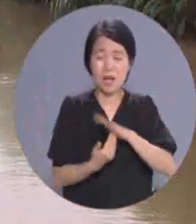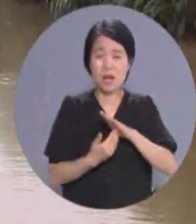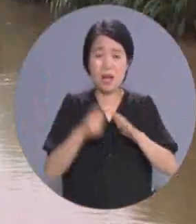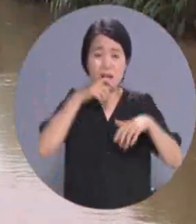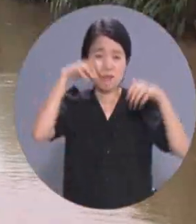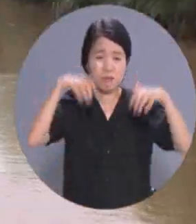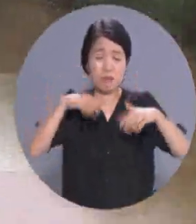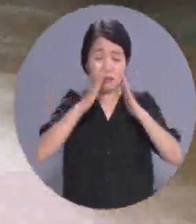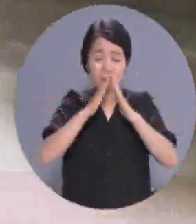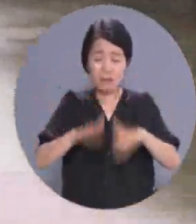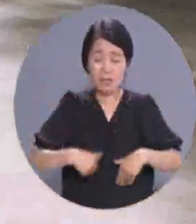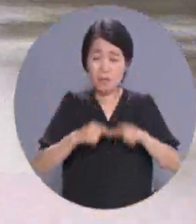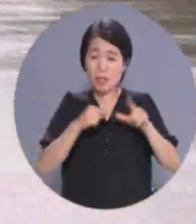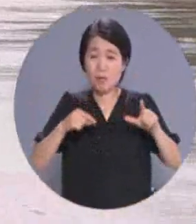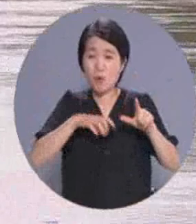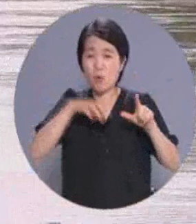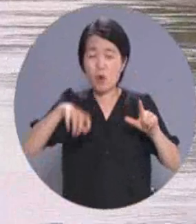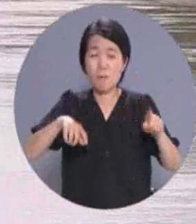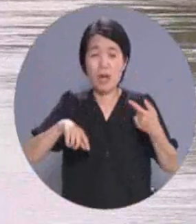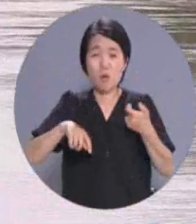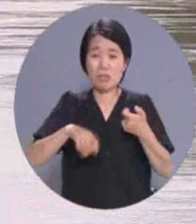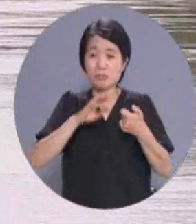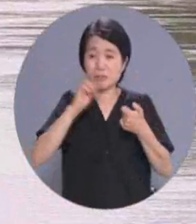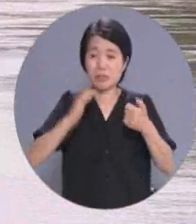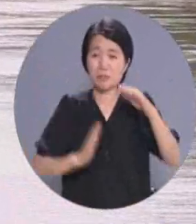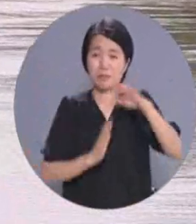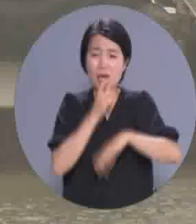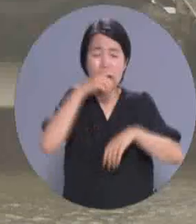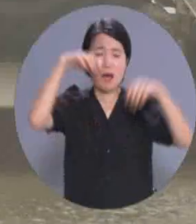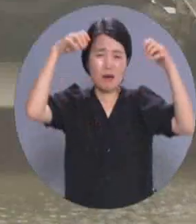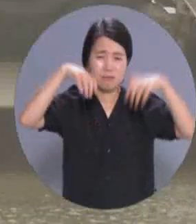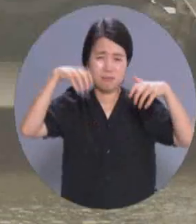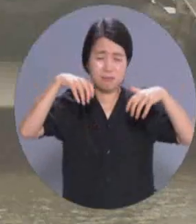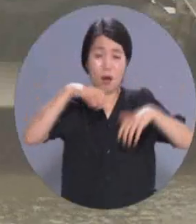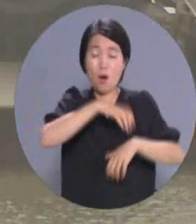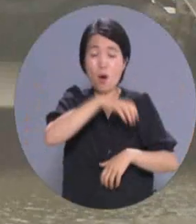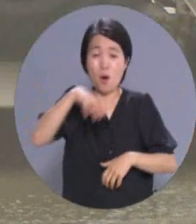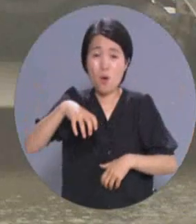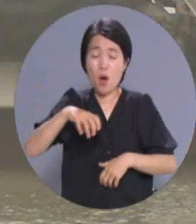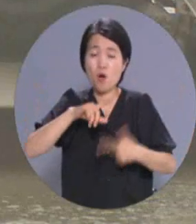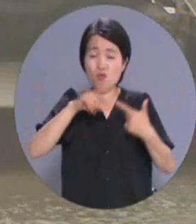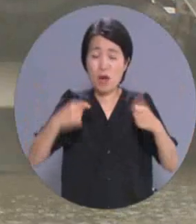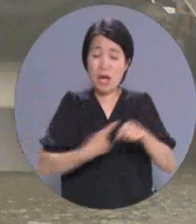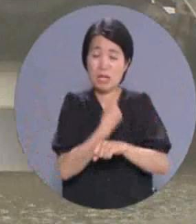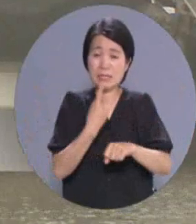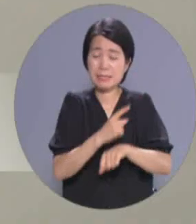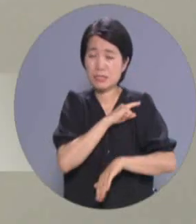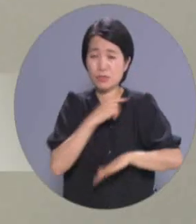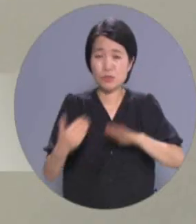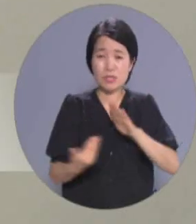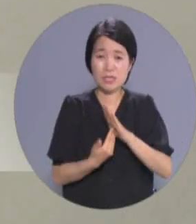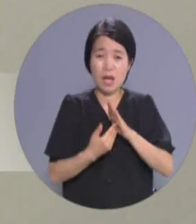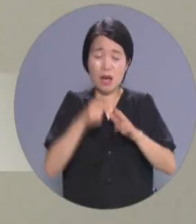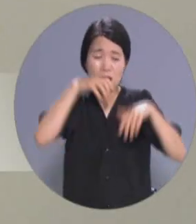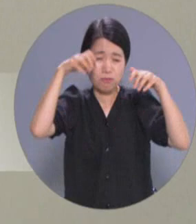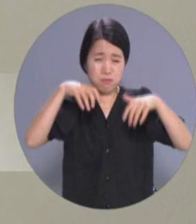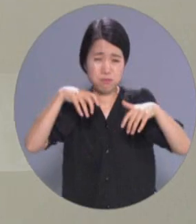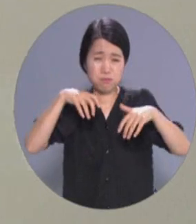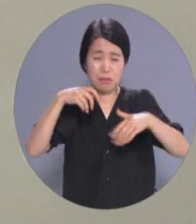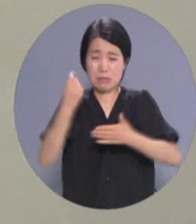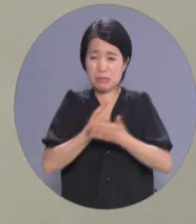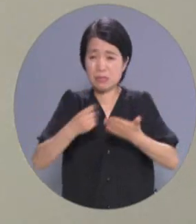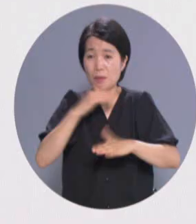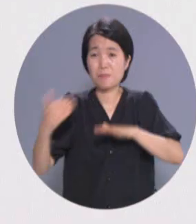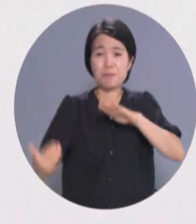전남 일부 지역에도 150mm가 넘는 비가 내렸습니다 곳곳에서 6월에 1시간 최다 강수량이 경신되기도